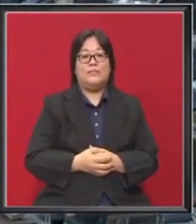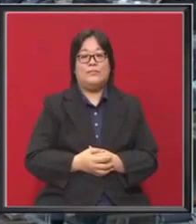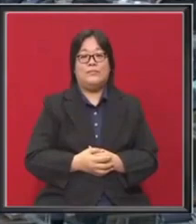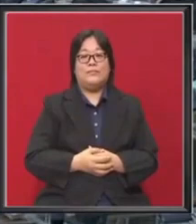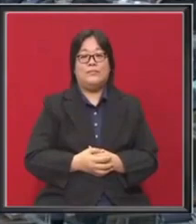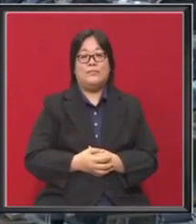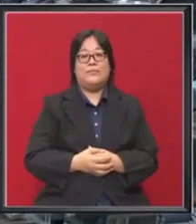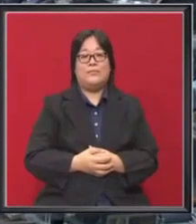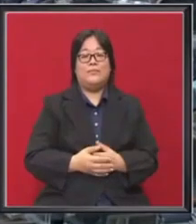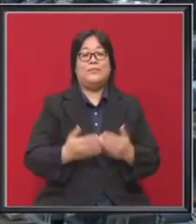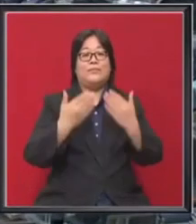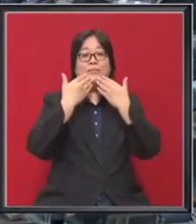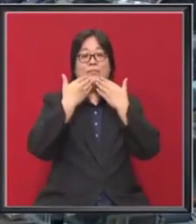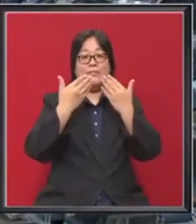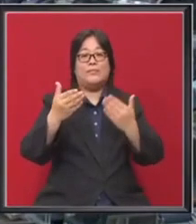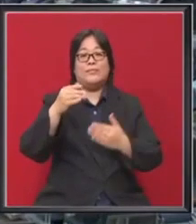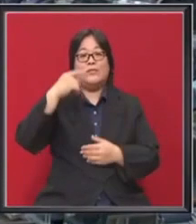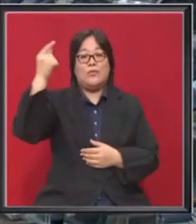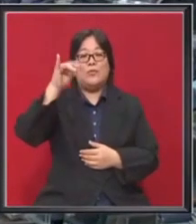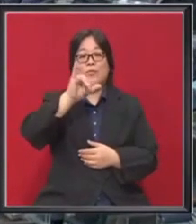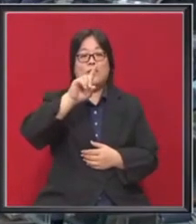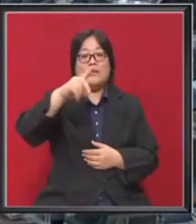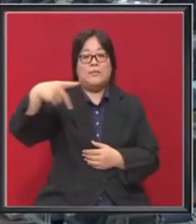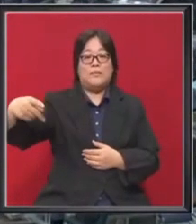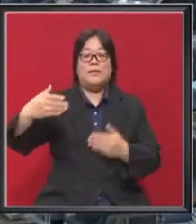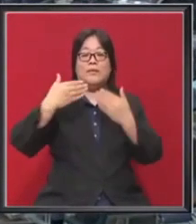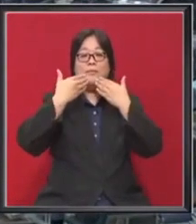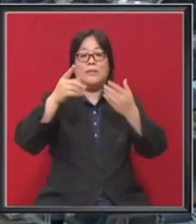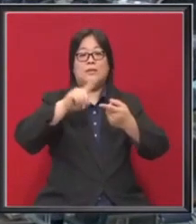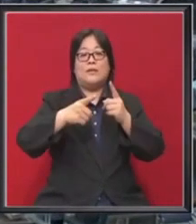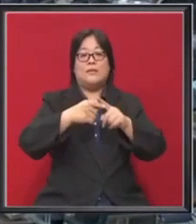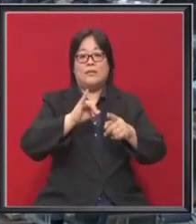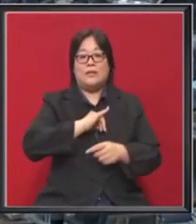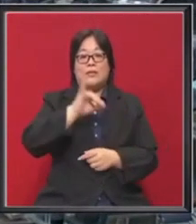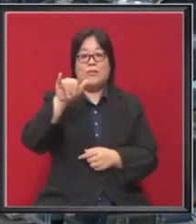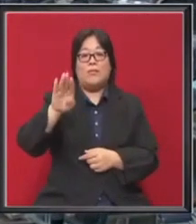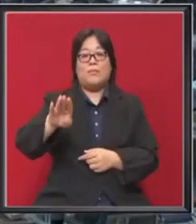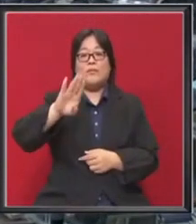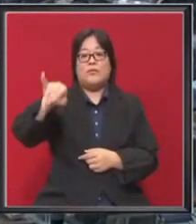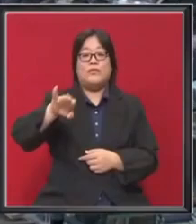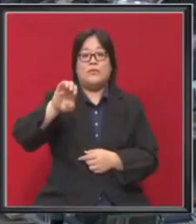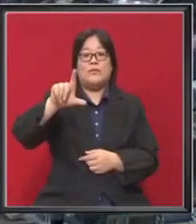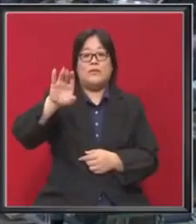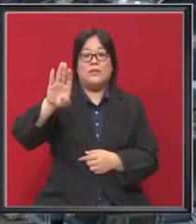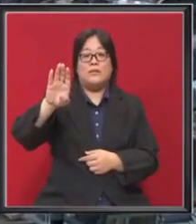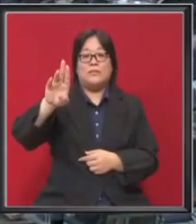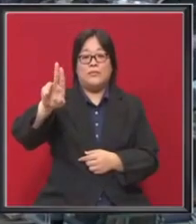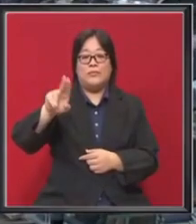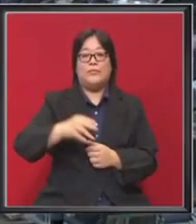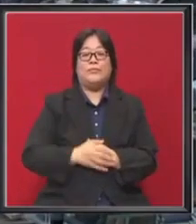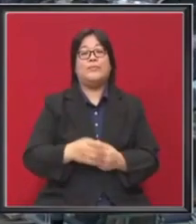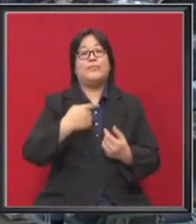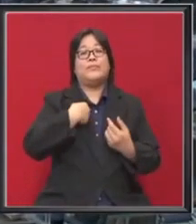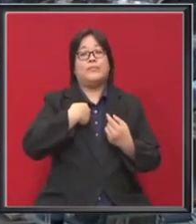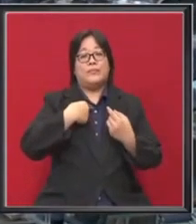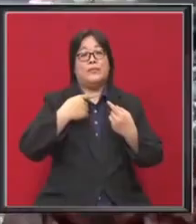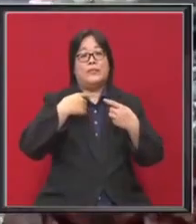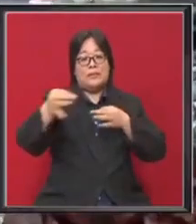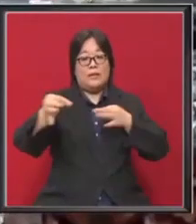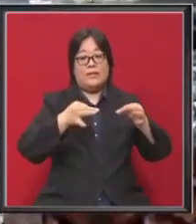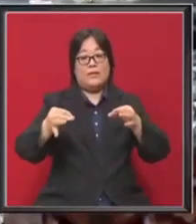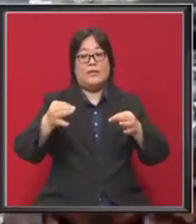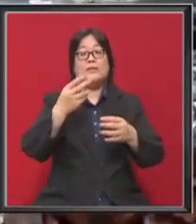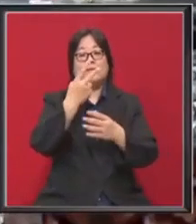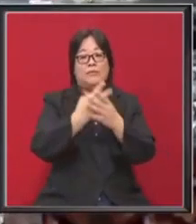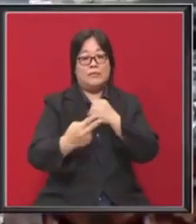wabarakatuh ngasih padatane Bertuah pengasihan pada sahabat saya yang lebih Rebung Izinkan saya menjawab salah ini